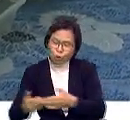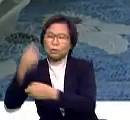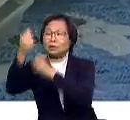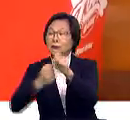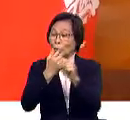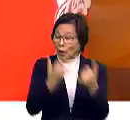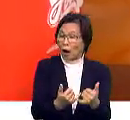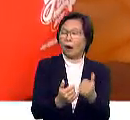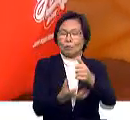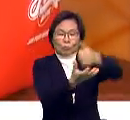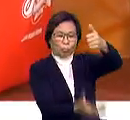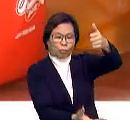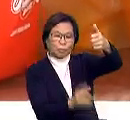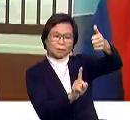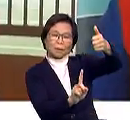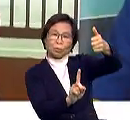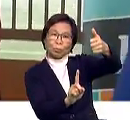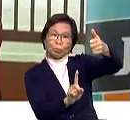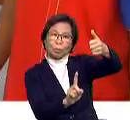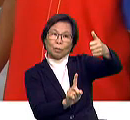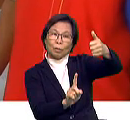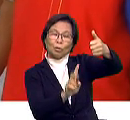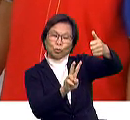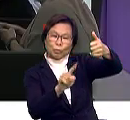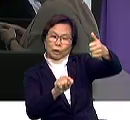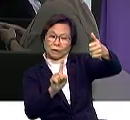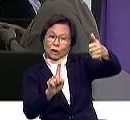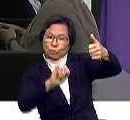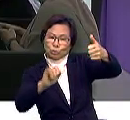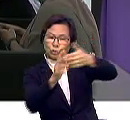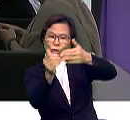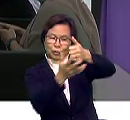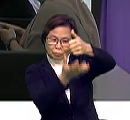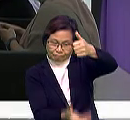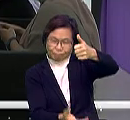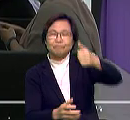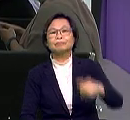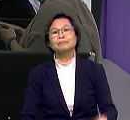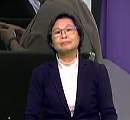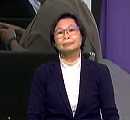dengan peruntukan sebanyak 2.1 juta ringgit.